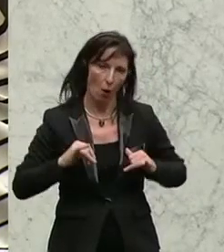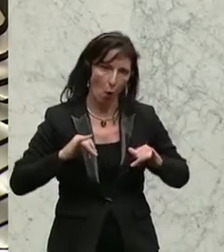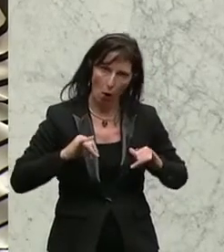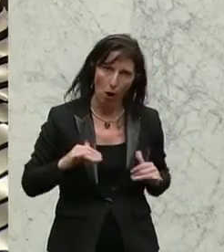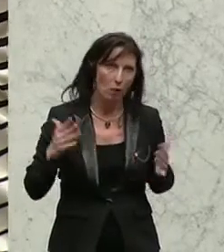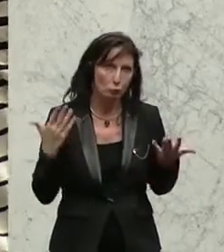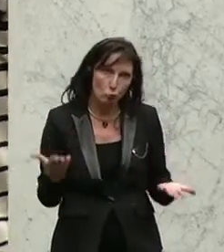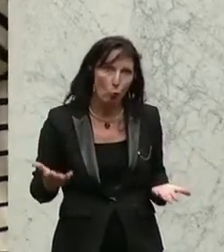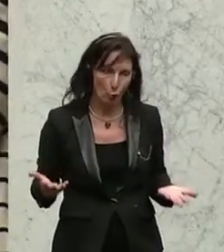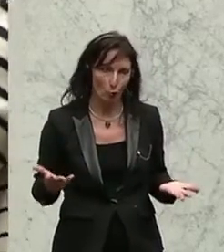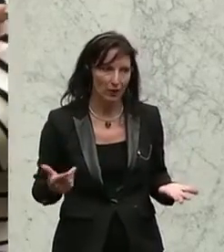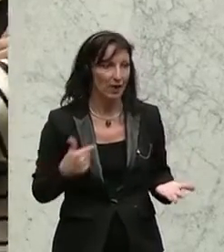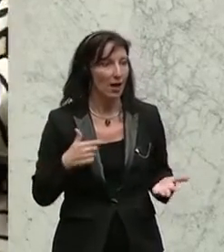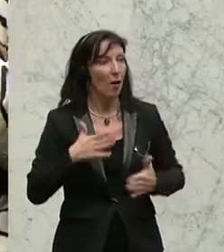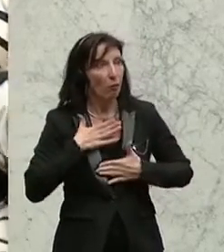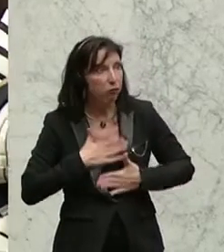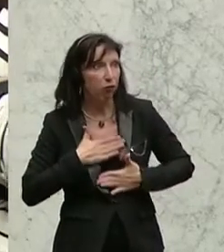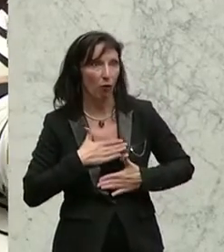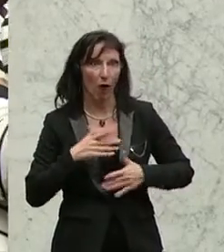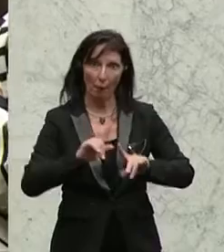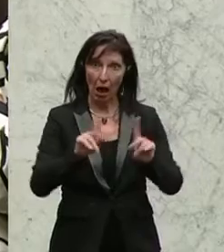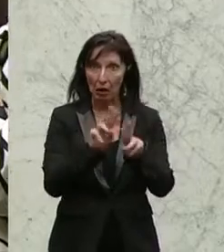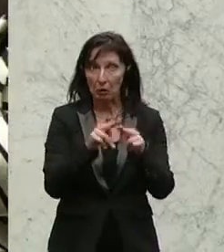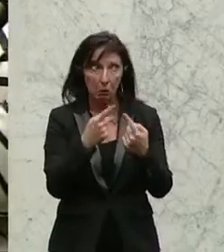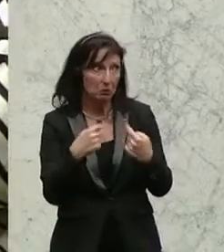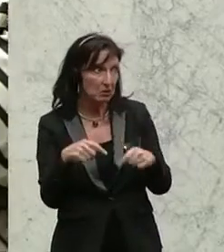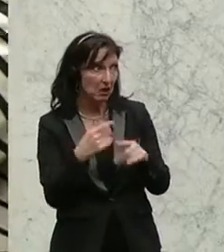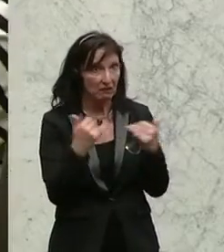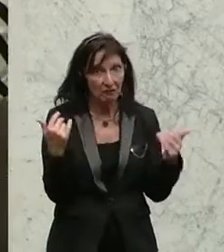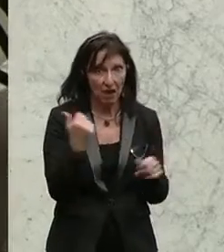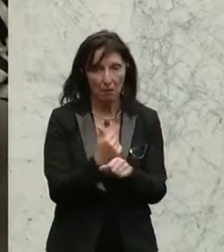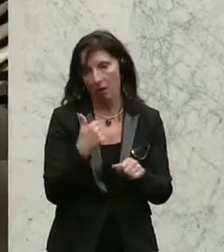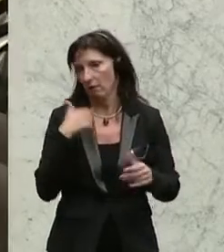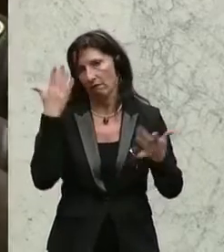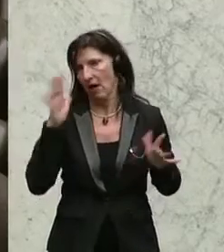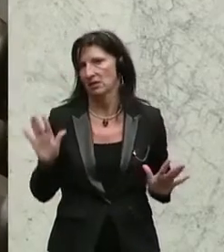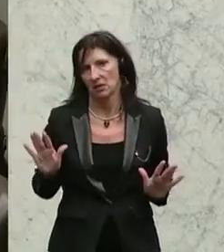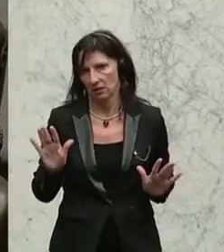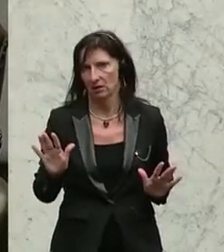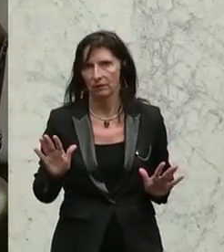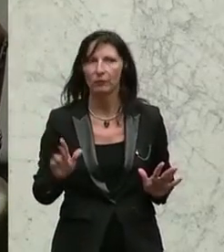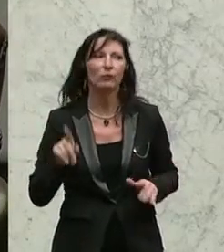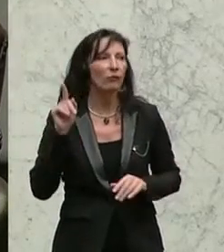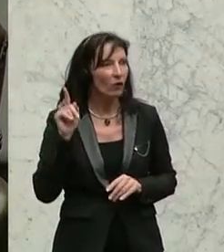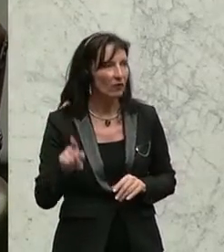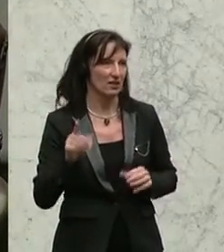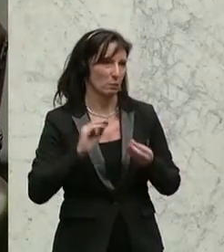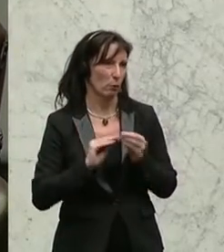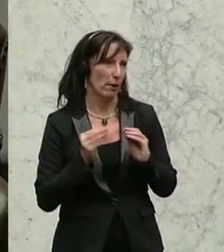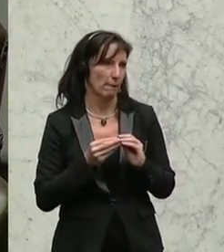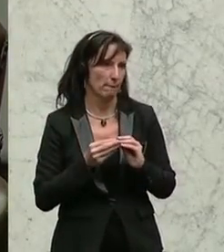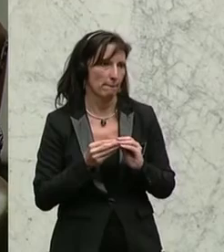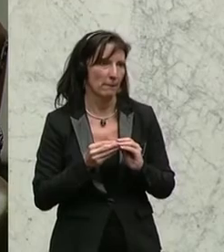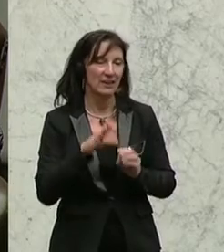schaut es in Tirol aus. Ich freue mich darüber, wie das natürlich in anderen Bundesländern gemacht wird, weiß ich nicht. Und das ist ja auch das